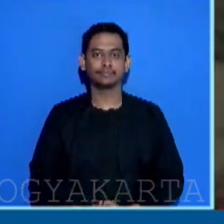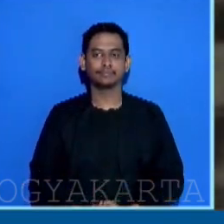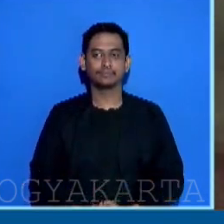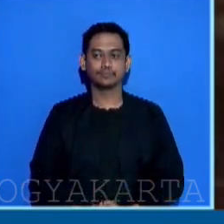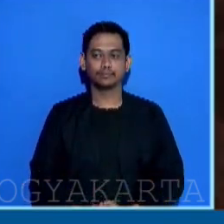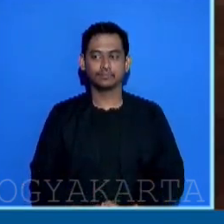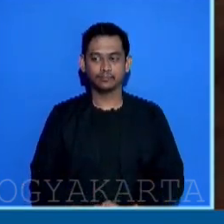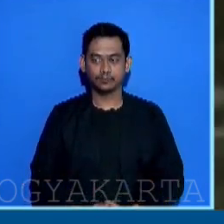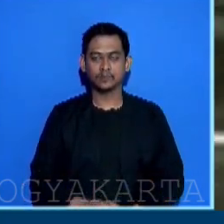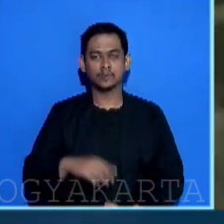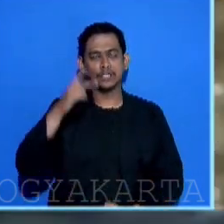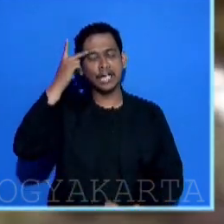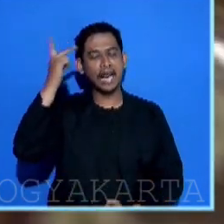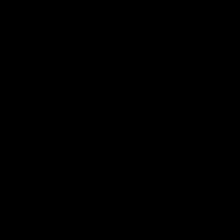ibu-ujuduh supad